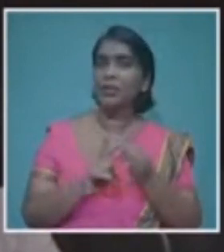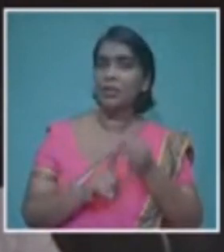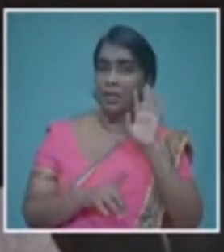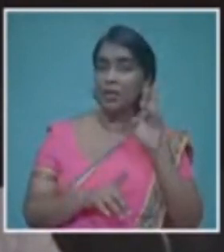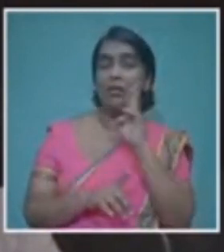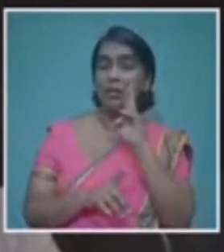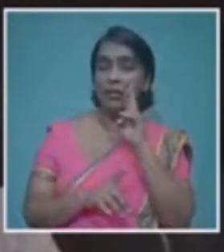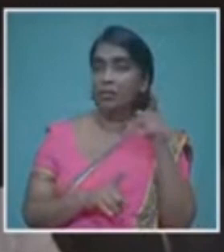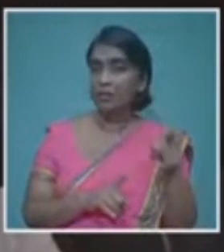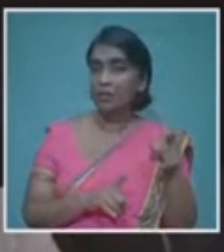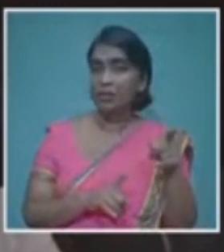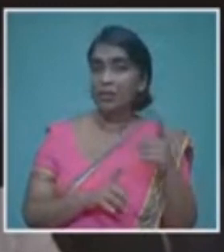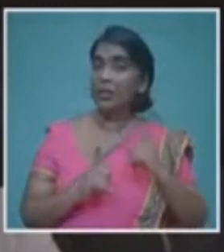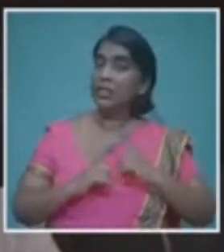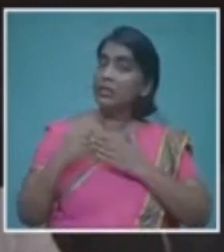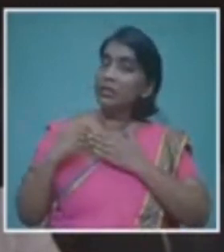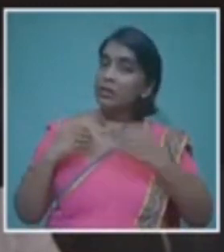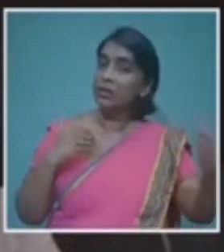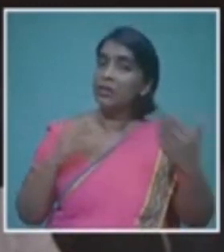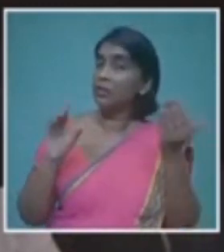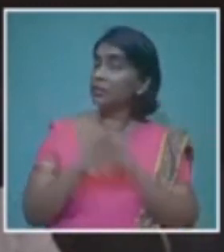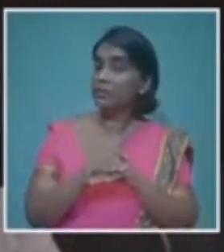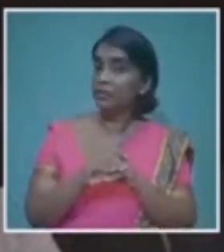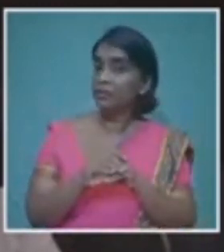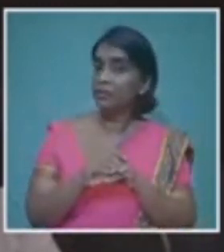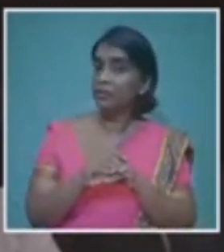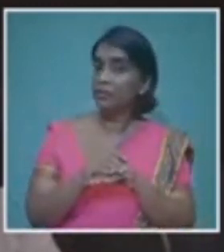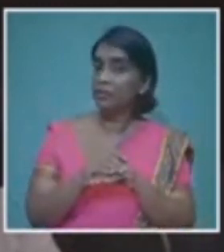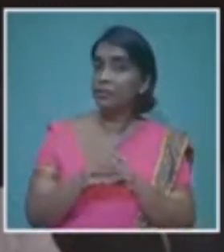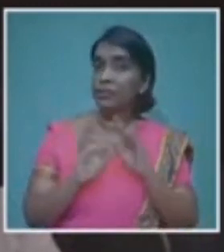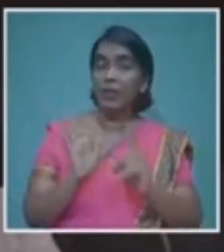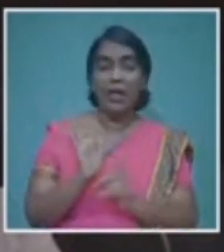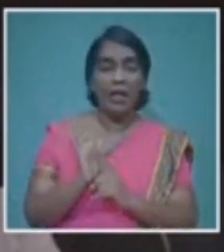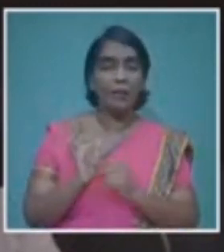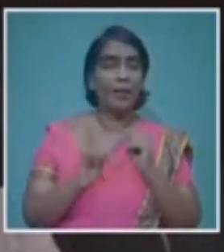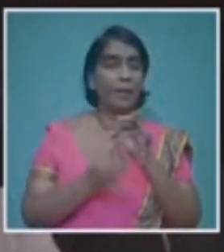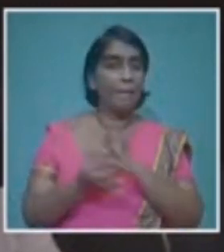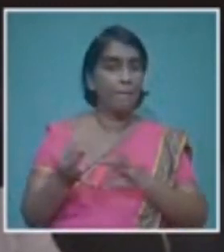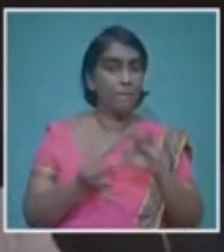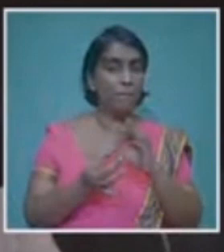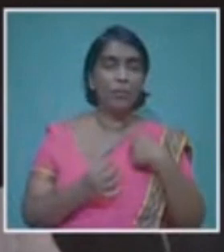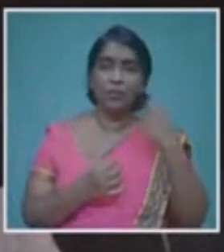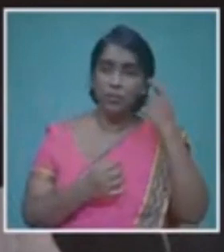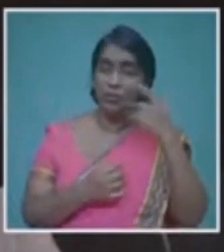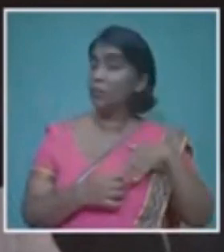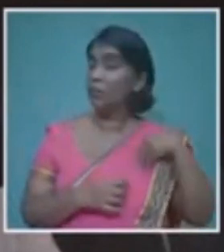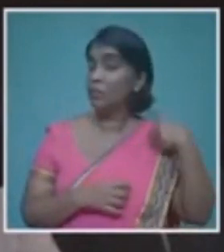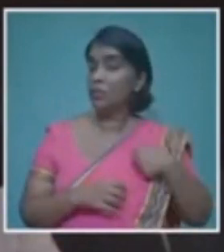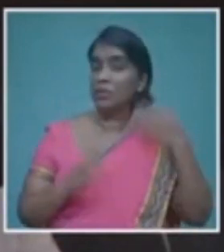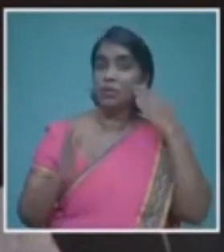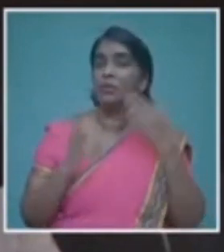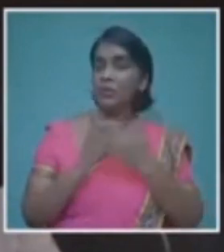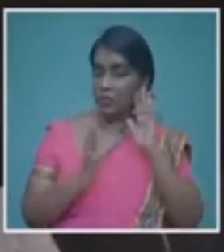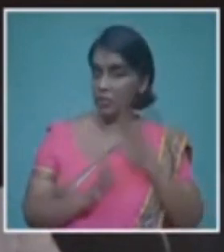रणिल विक्रमसिंह जीवित काले तुलम पेनी इंदला तियन्ने लिबरल प्रजातांत्रवादे अपि दान्नवा मूलिक पदनमक्